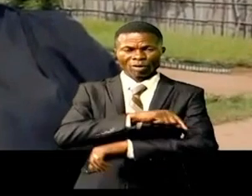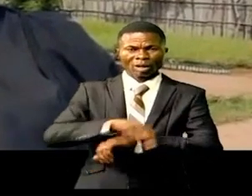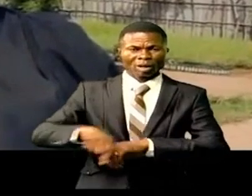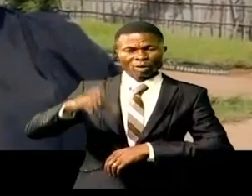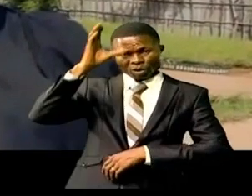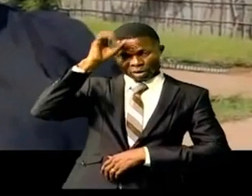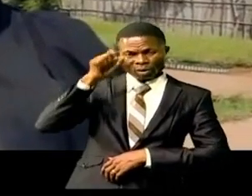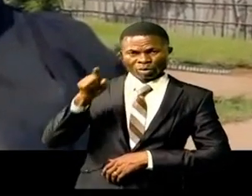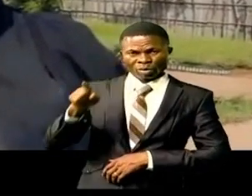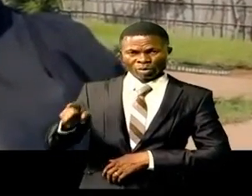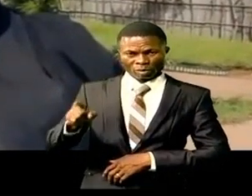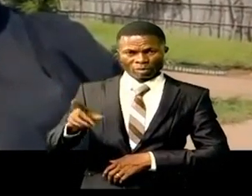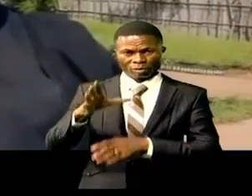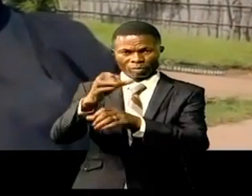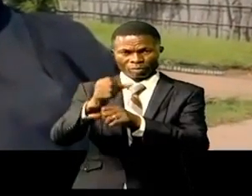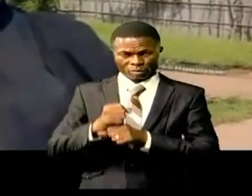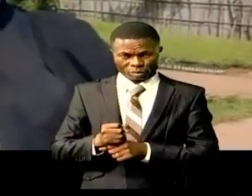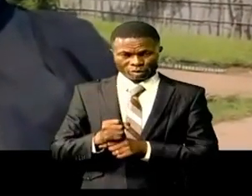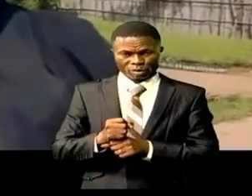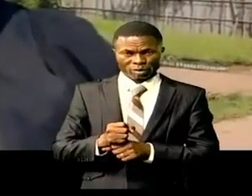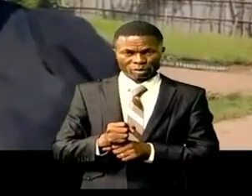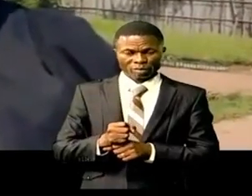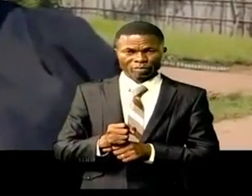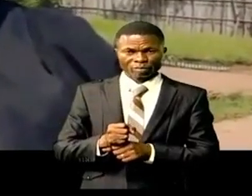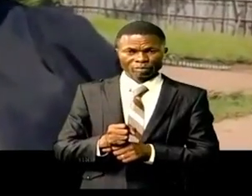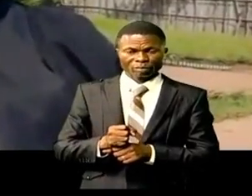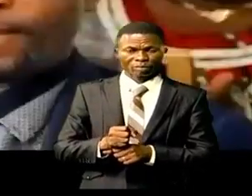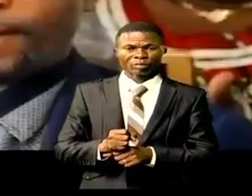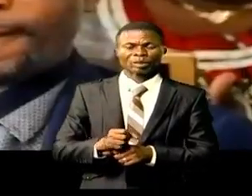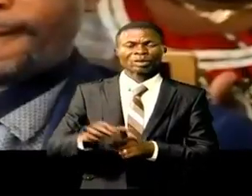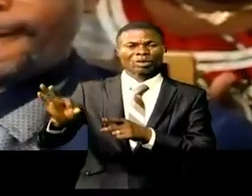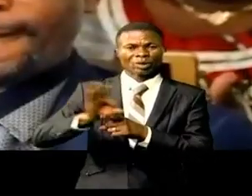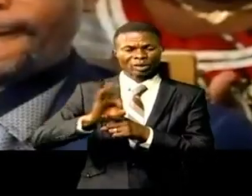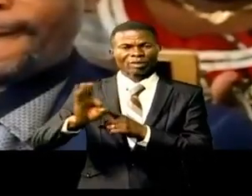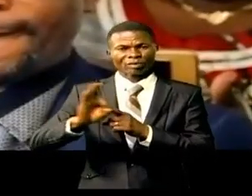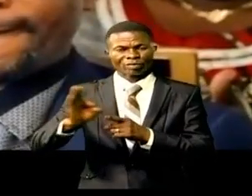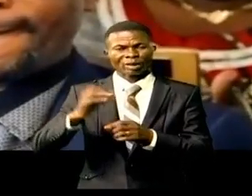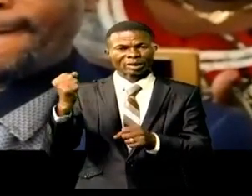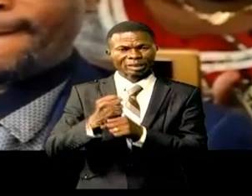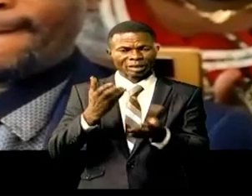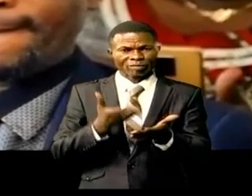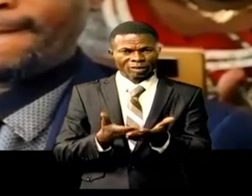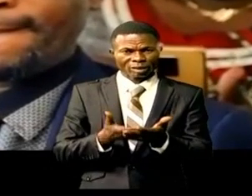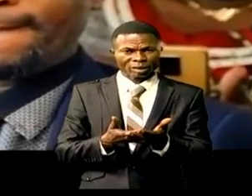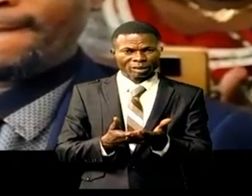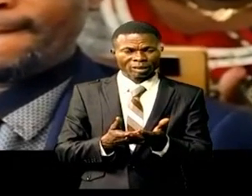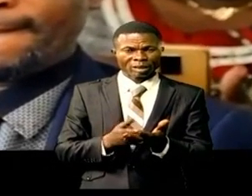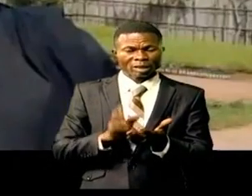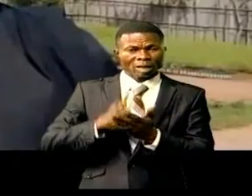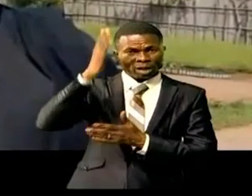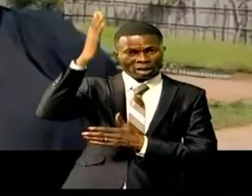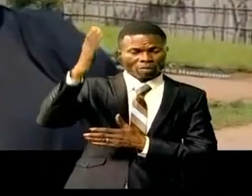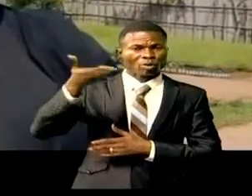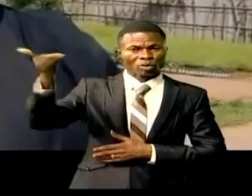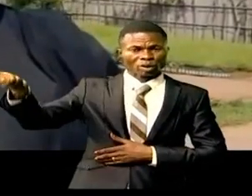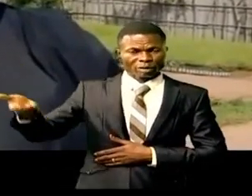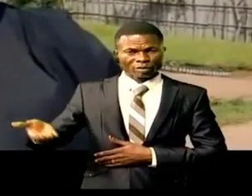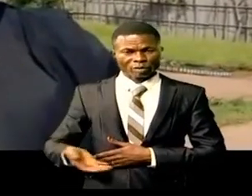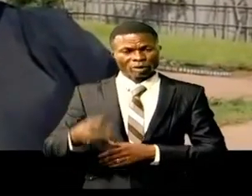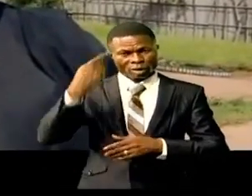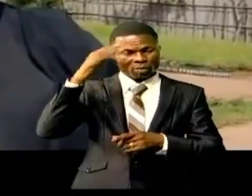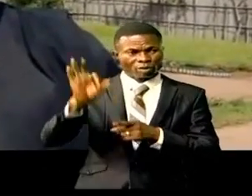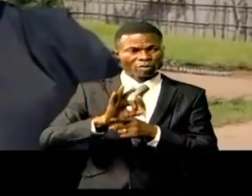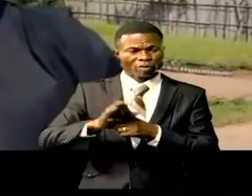qui reçoivent ce cycle de leçons de formation professionnelle. À la prochaine invitation pour la